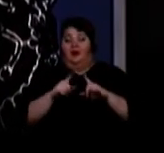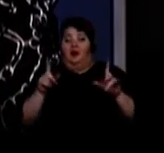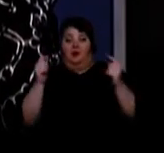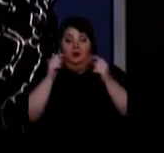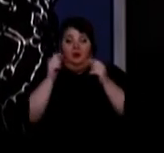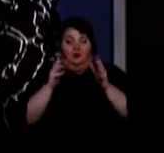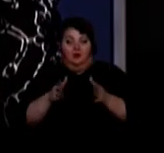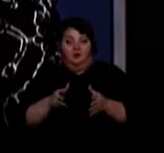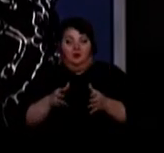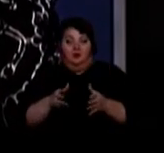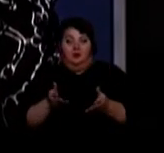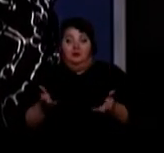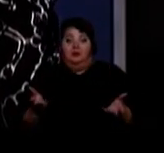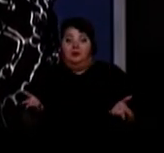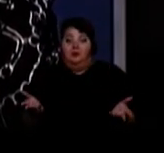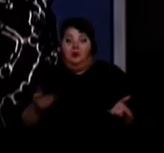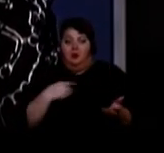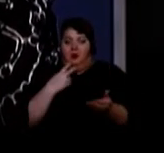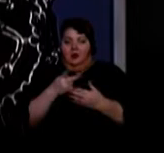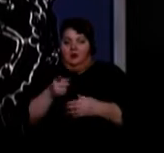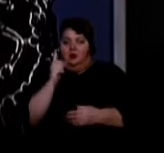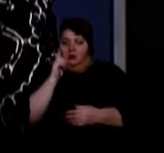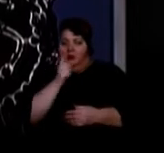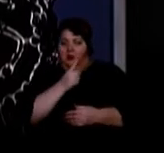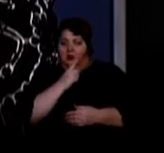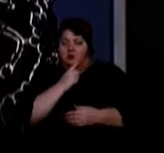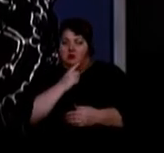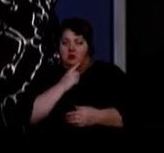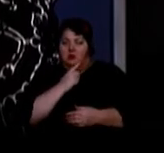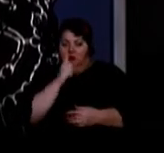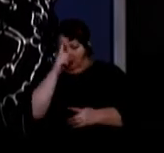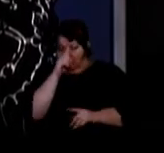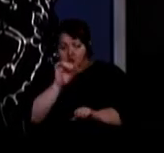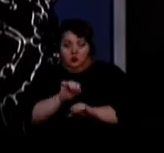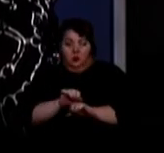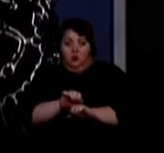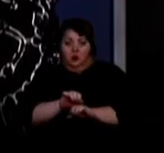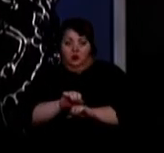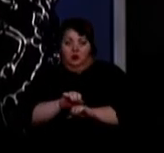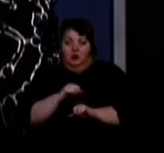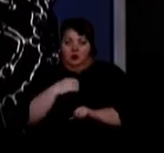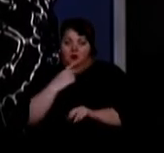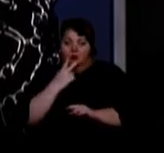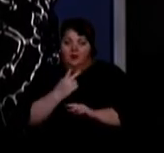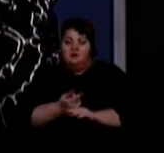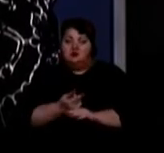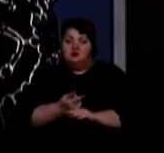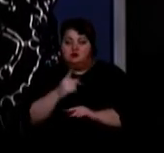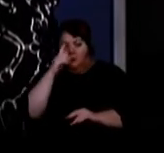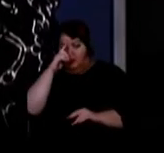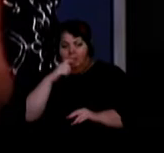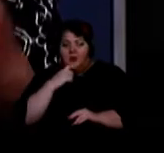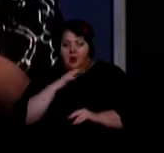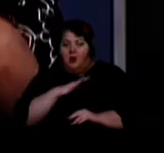эйфория. И говорит, я вижу в его глазах ступор, я вижу